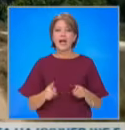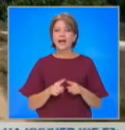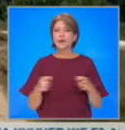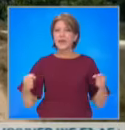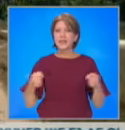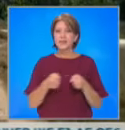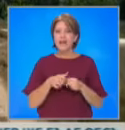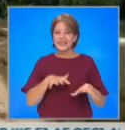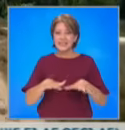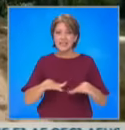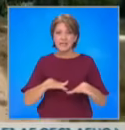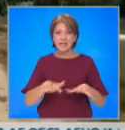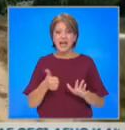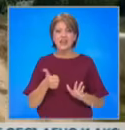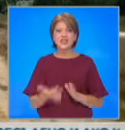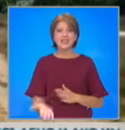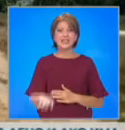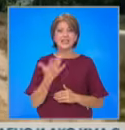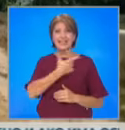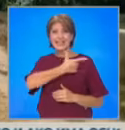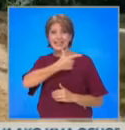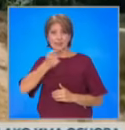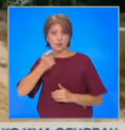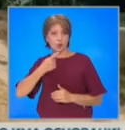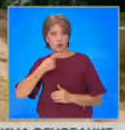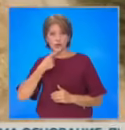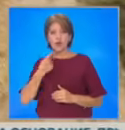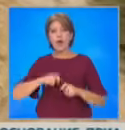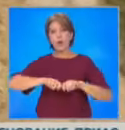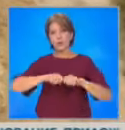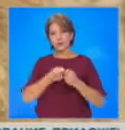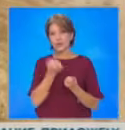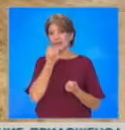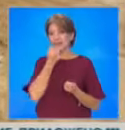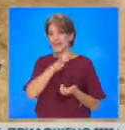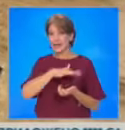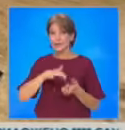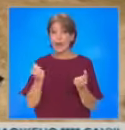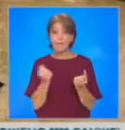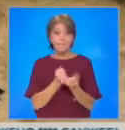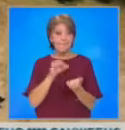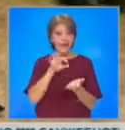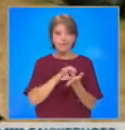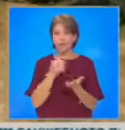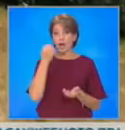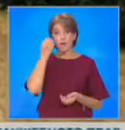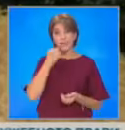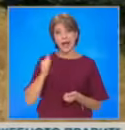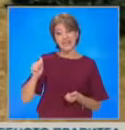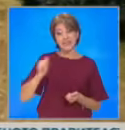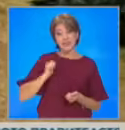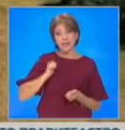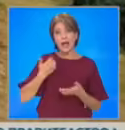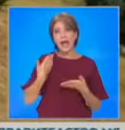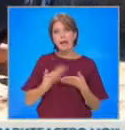Катастрофално земетресение преди 6700 години е унищожило селището им. Иначе мястото е добро, естествено защитено и до